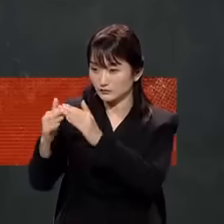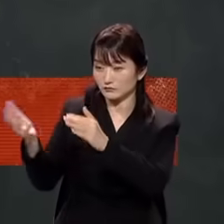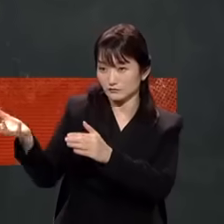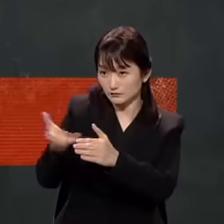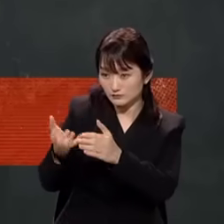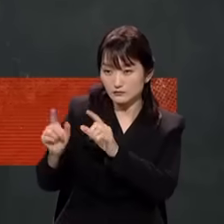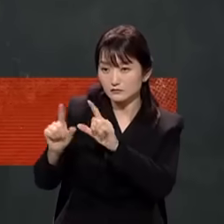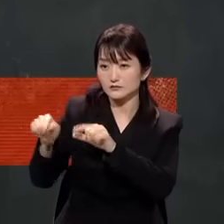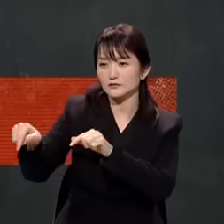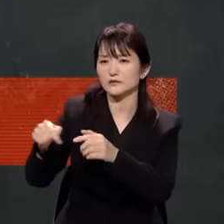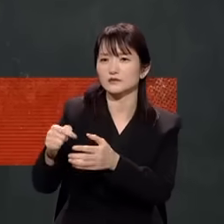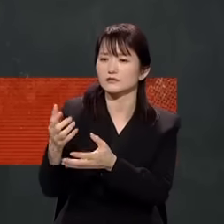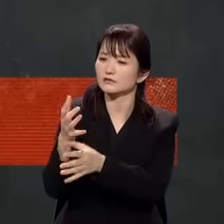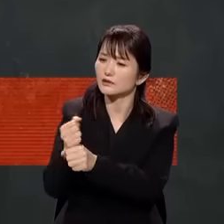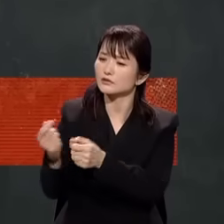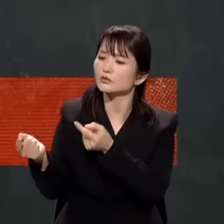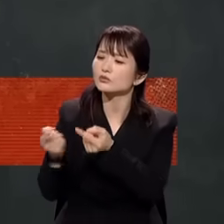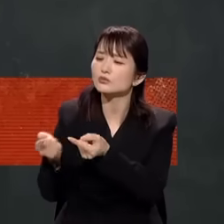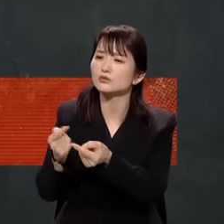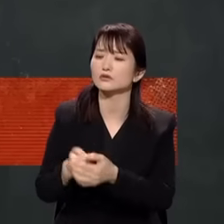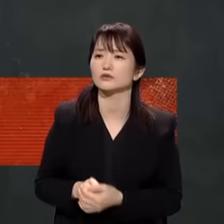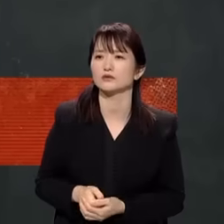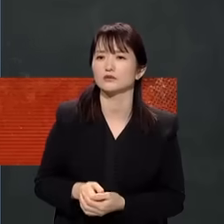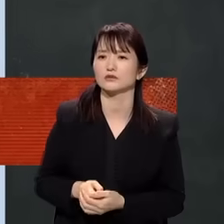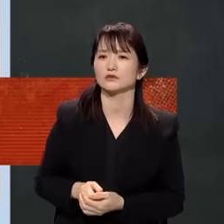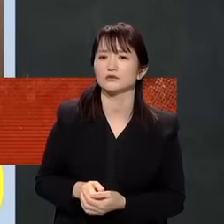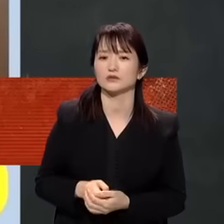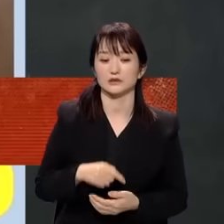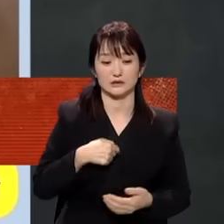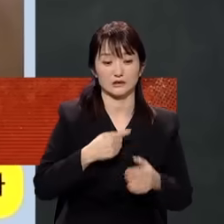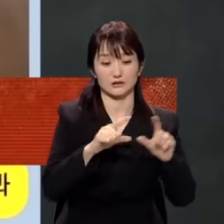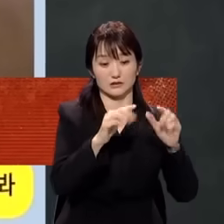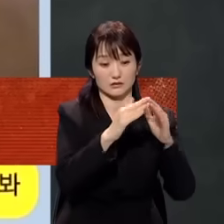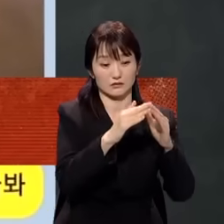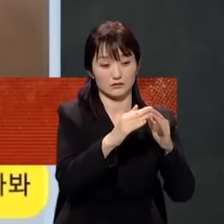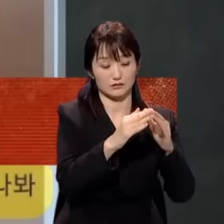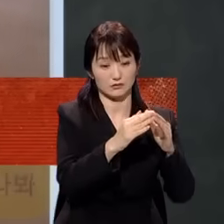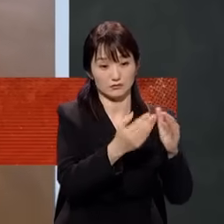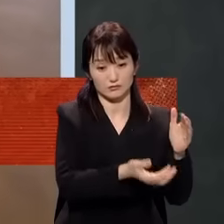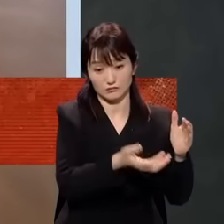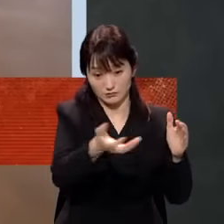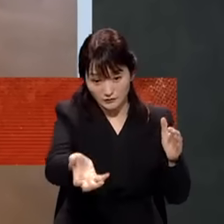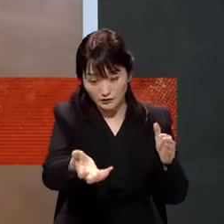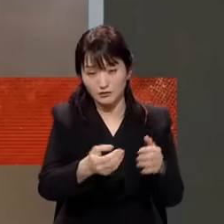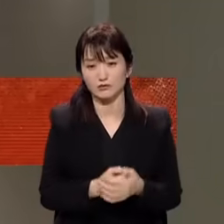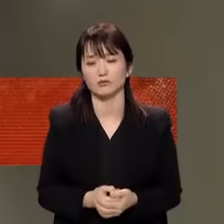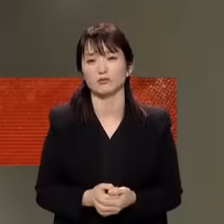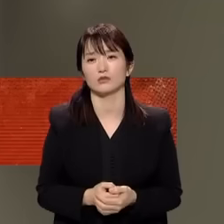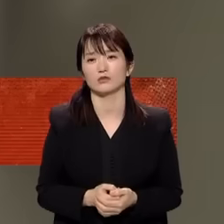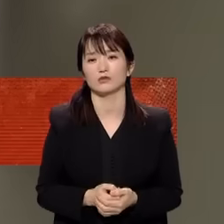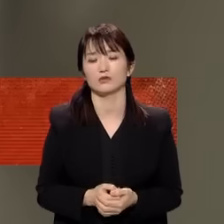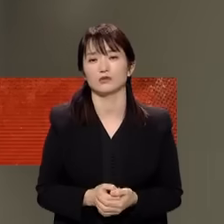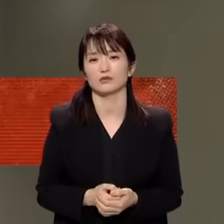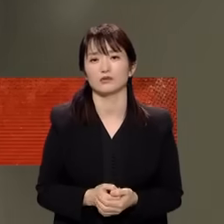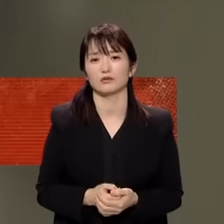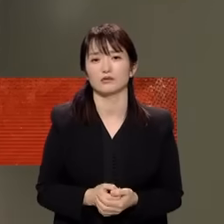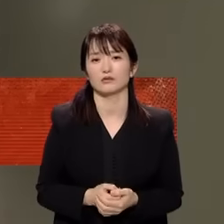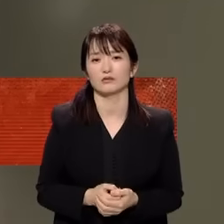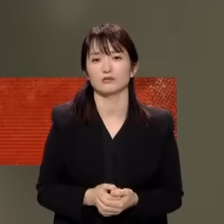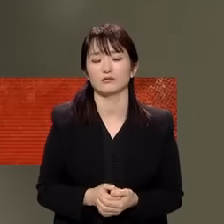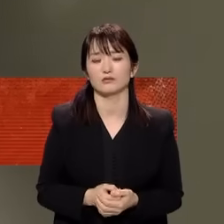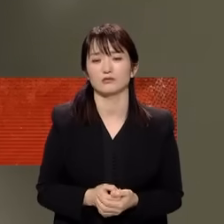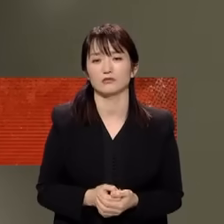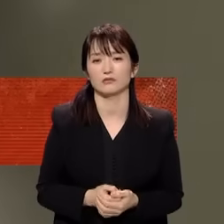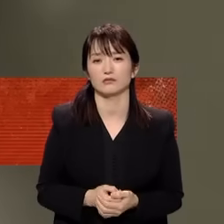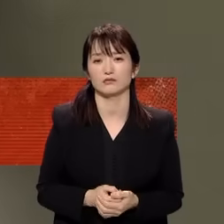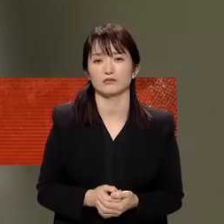갑자기 이쪽에서 일정을 바꾸니까 이 집은 비워줘야 되잖아요, 자기 사는 집은. 그러니까 갑자기 거리에 나앉아야 될 그런 상황이 된 거란 말이죠.